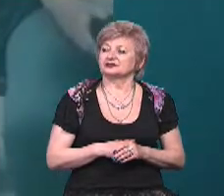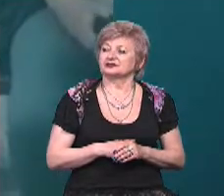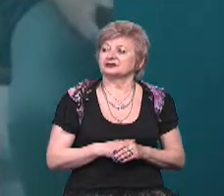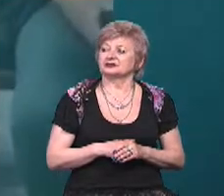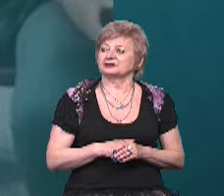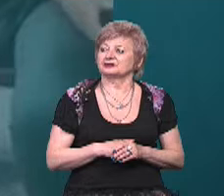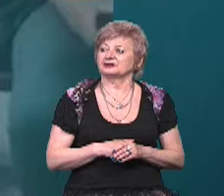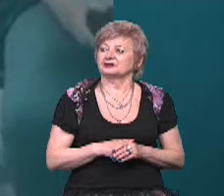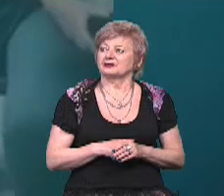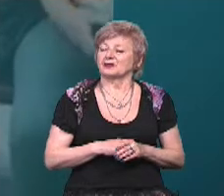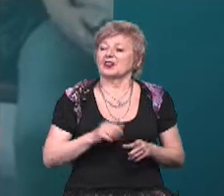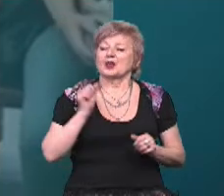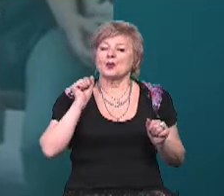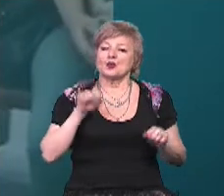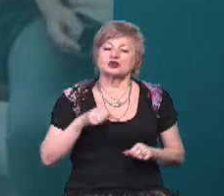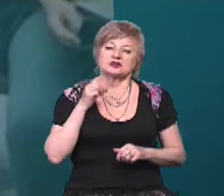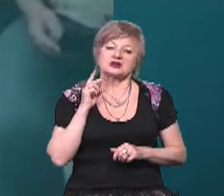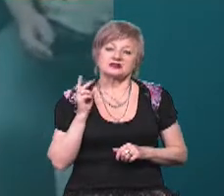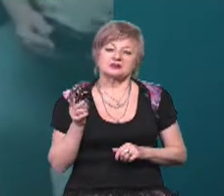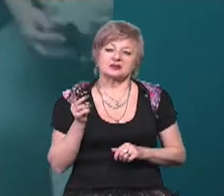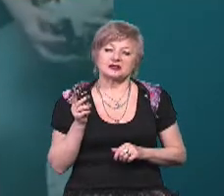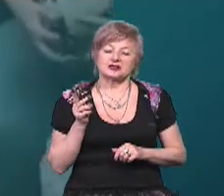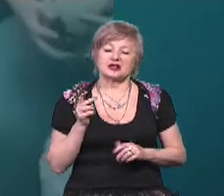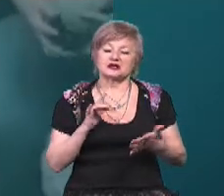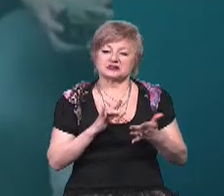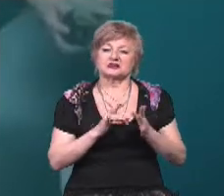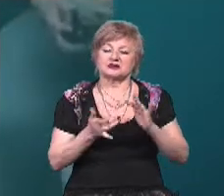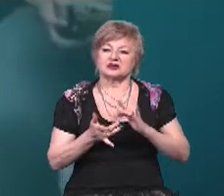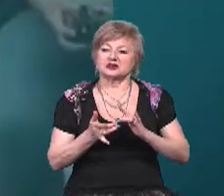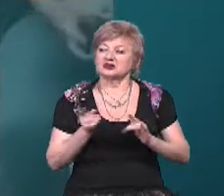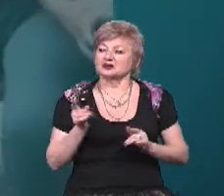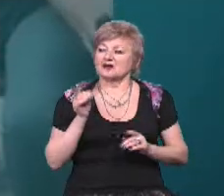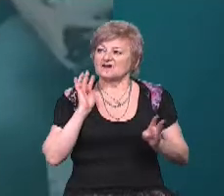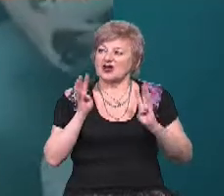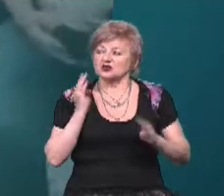Це було, можна переглянути у соцмережі.